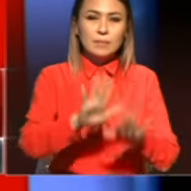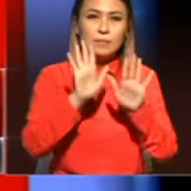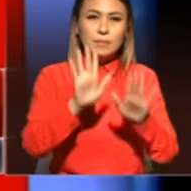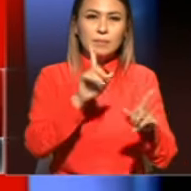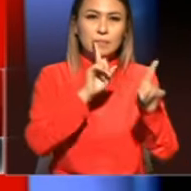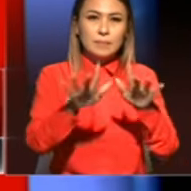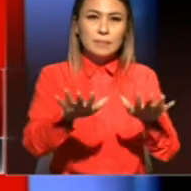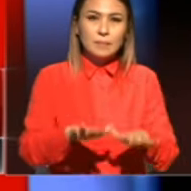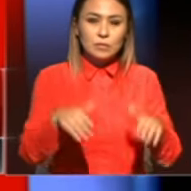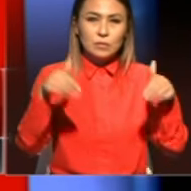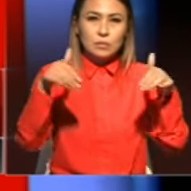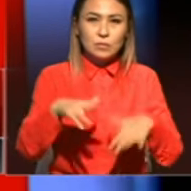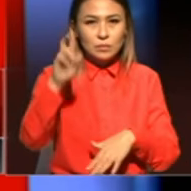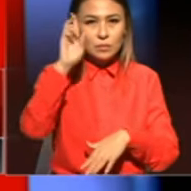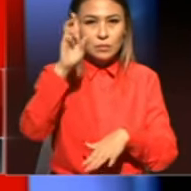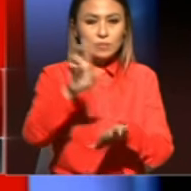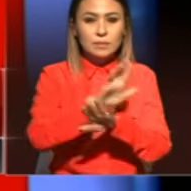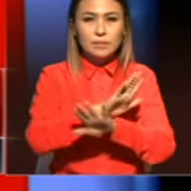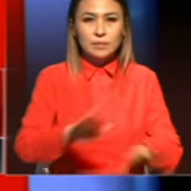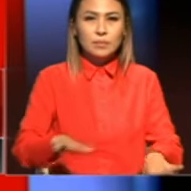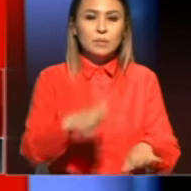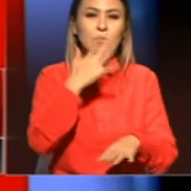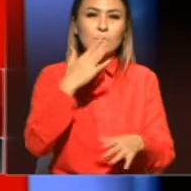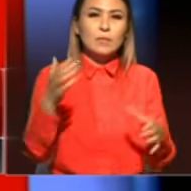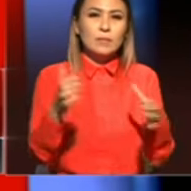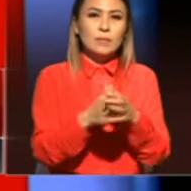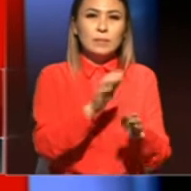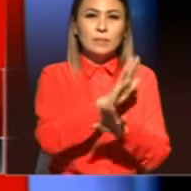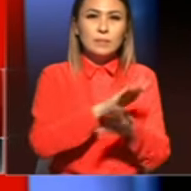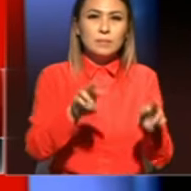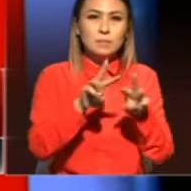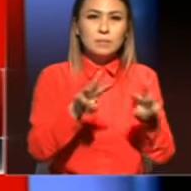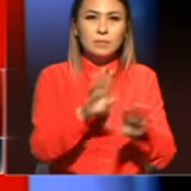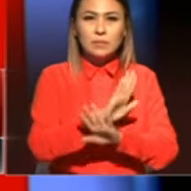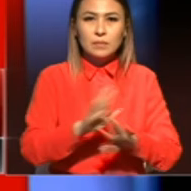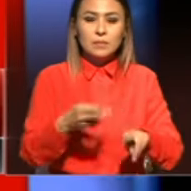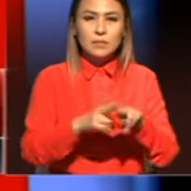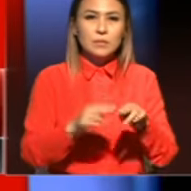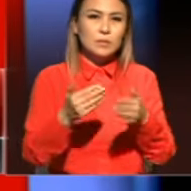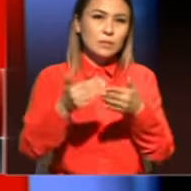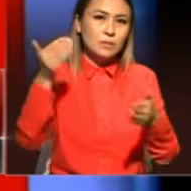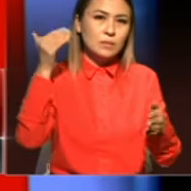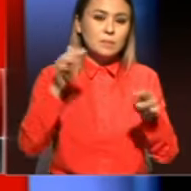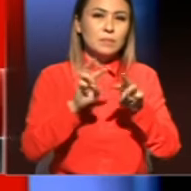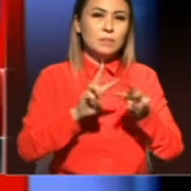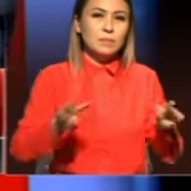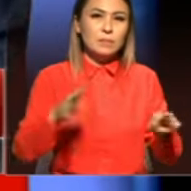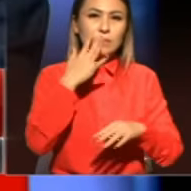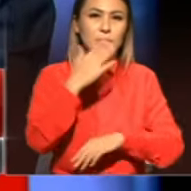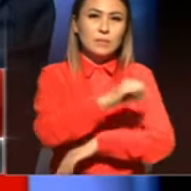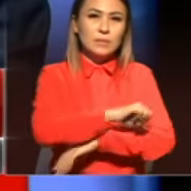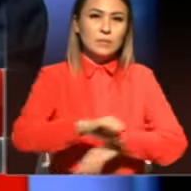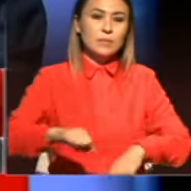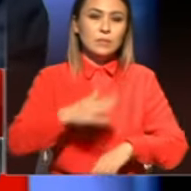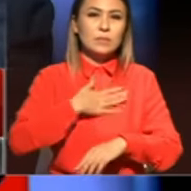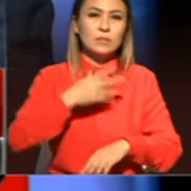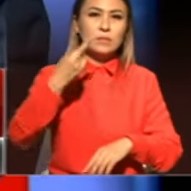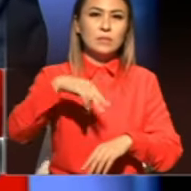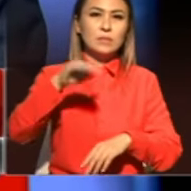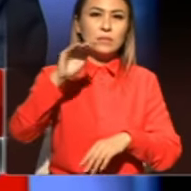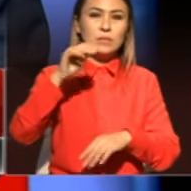парламент шешеді. Үкімет те емес, ұлттық компания да емес, министрлік те емес. Өткен жылы министрлік сыртқы қарызды біз 20